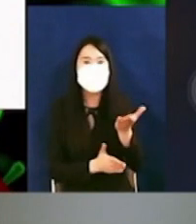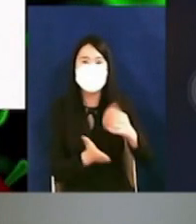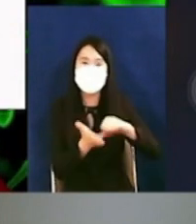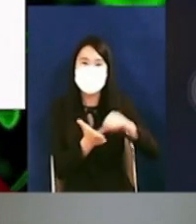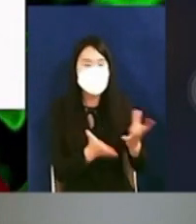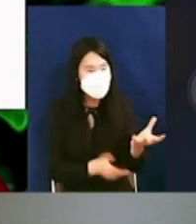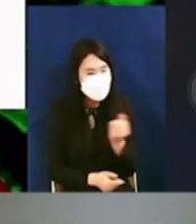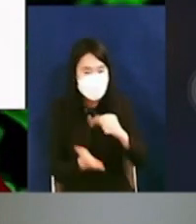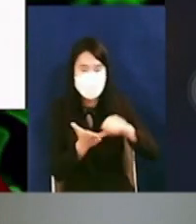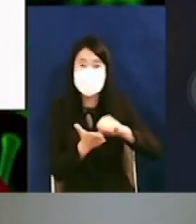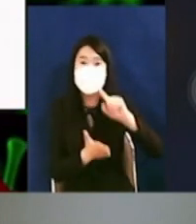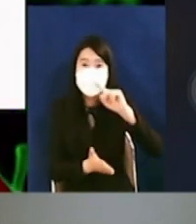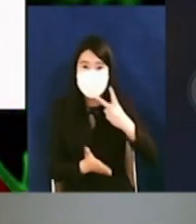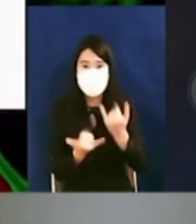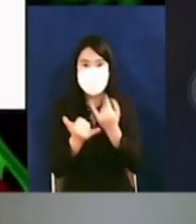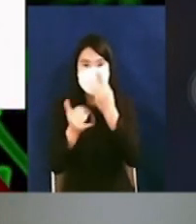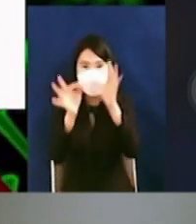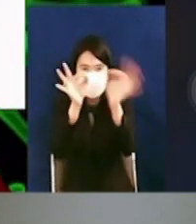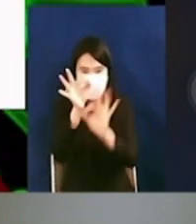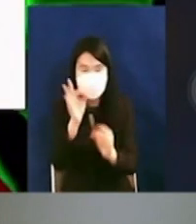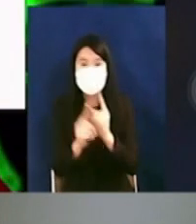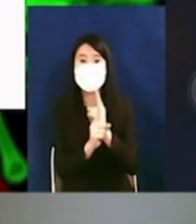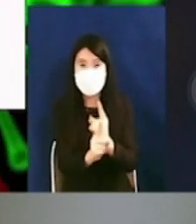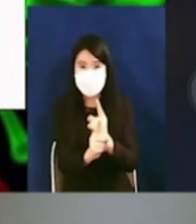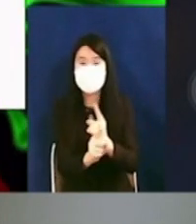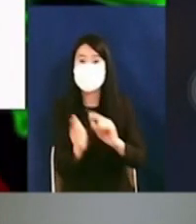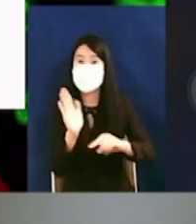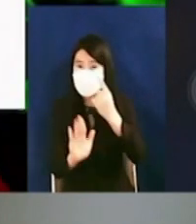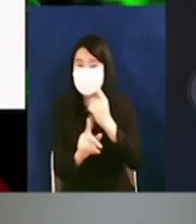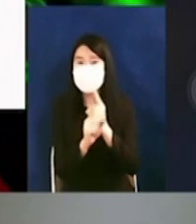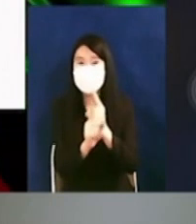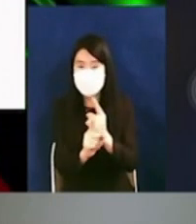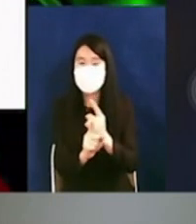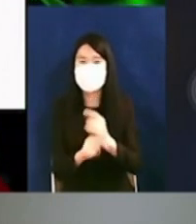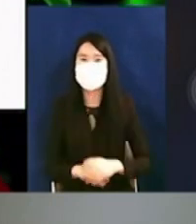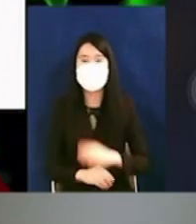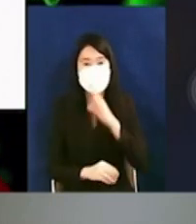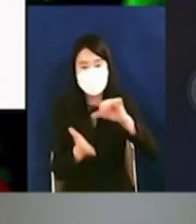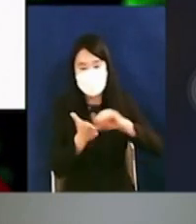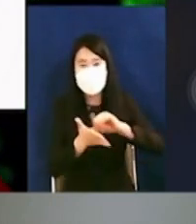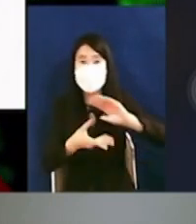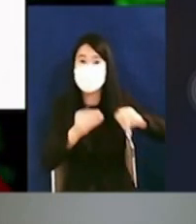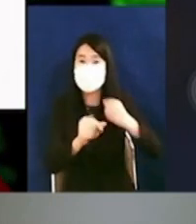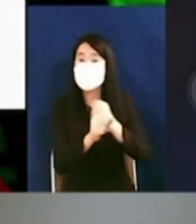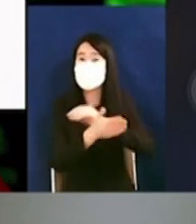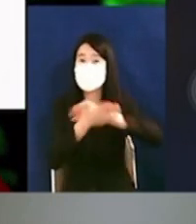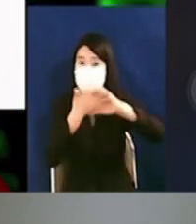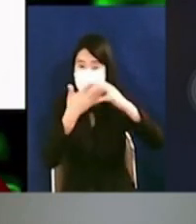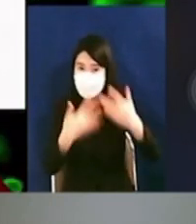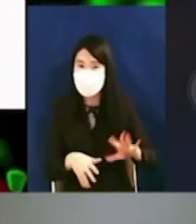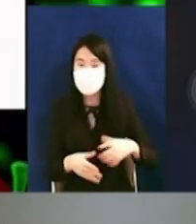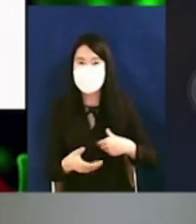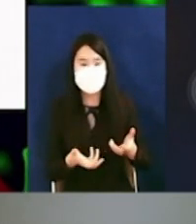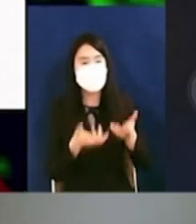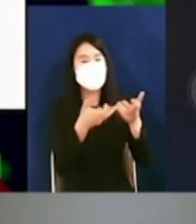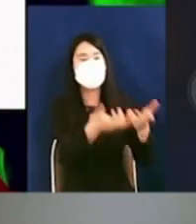แล้วก็เนื้อหาทั้งหมดเนี่ยยังคงเป็นไปตามรายงานฉบับแรกอยู่และเมื่อได้ปรับปรุงตัวเลขให้เรียบร้อยแล้วก็จะมี